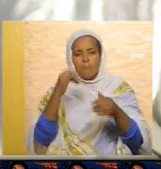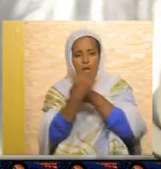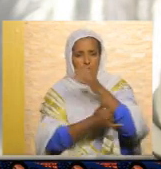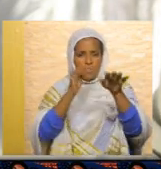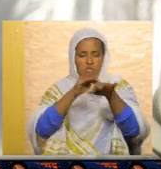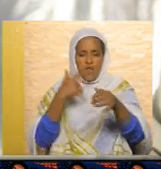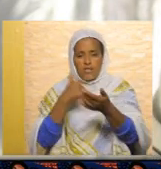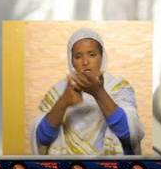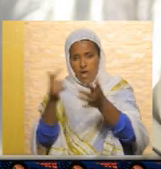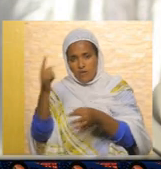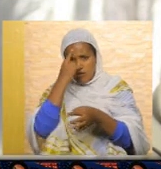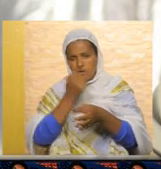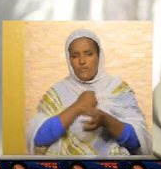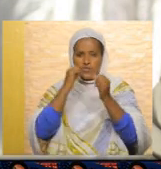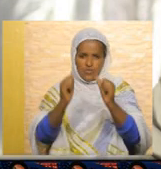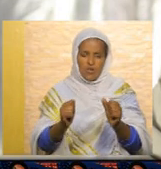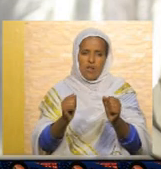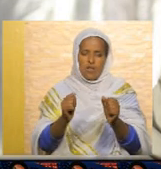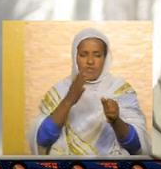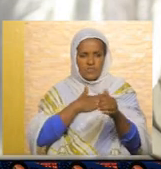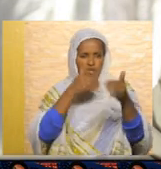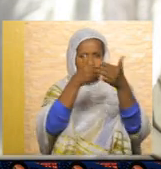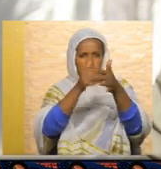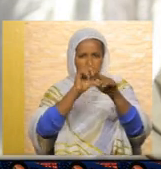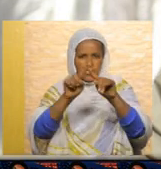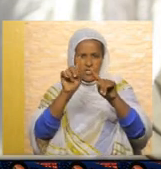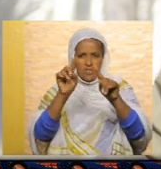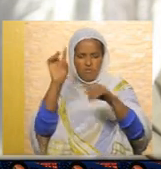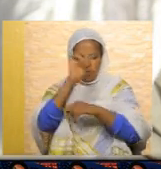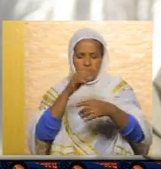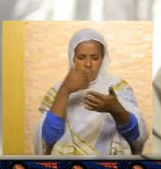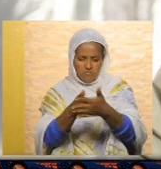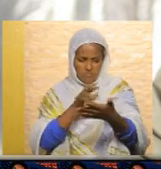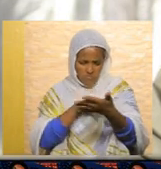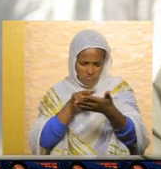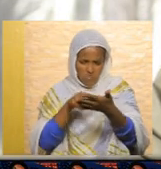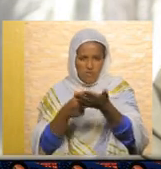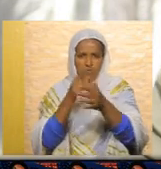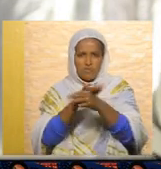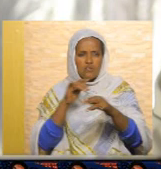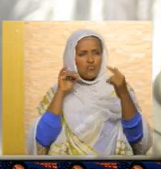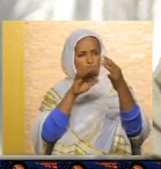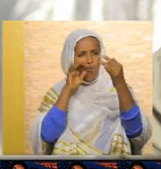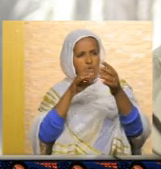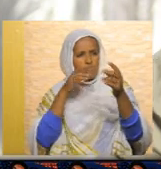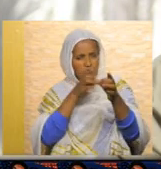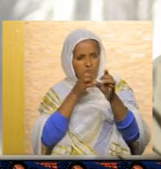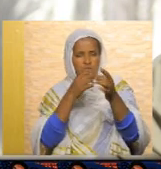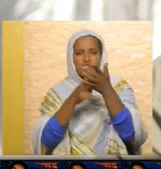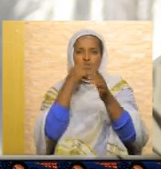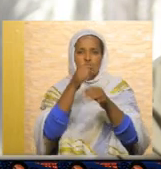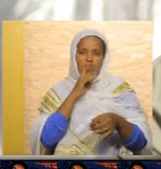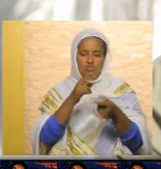ማለት ትንሽ ስህተት ያለው ይመስለኛል። ለእኔ ቅድም ንግሥተ ሳባን አነሳን፣ ግን ዘራችን እኮ